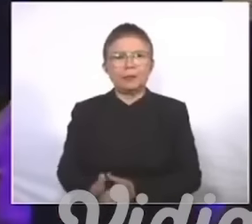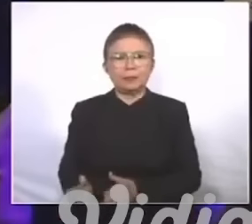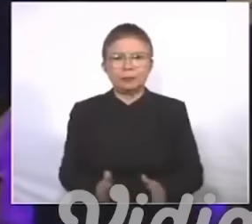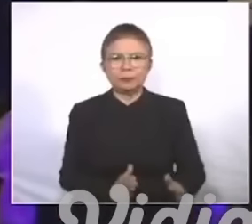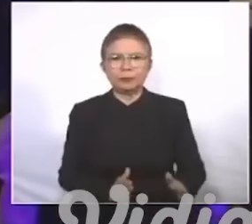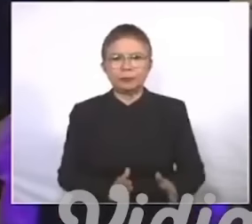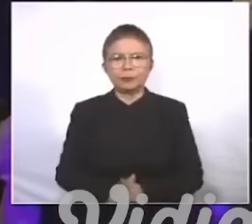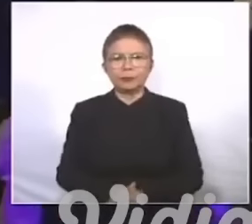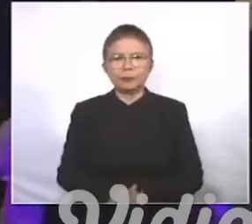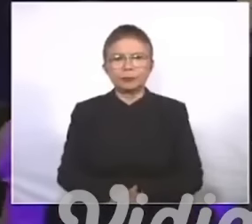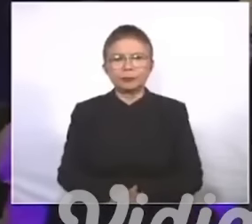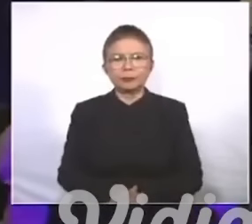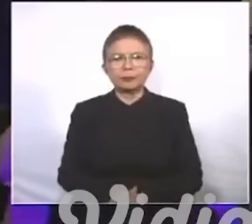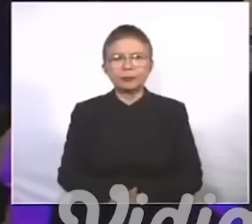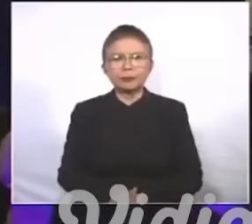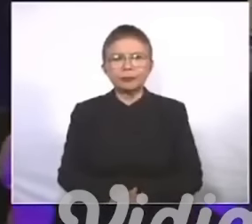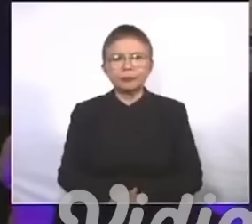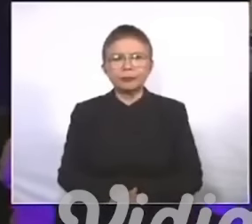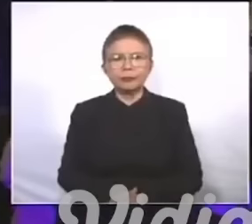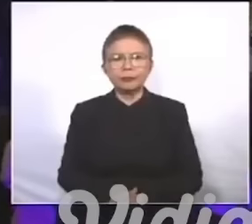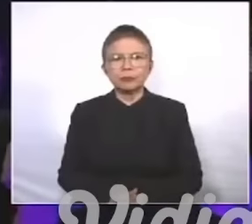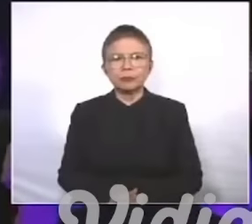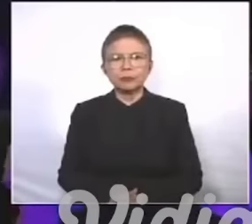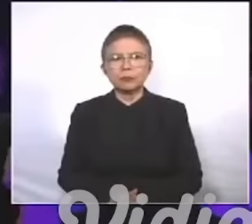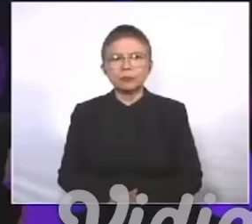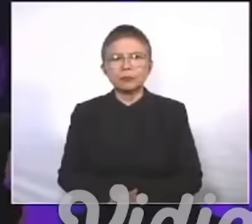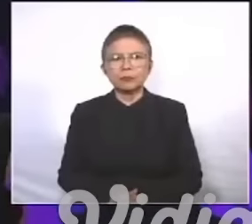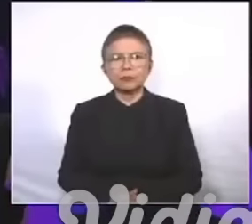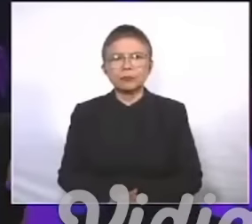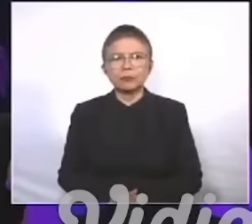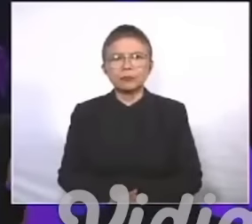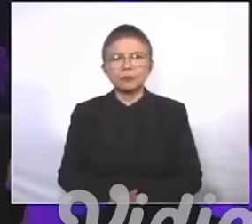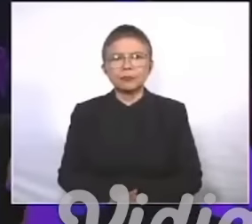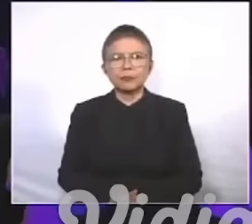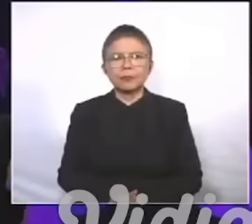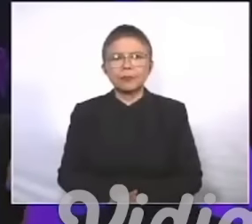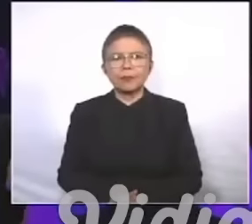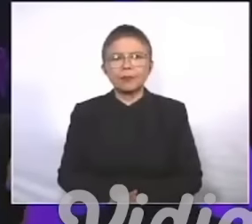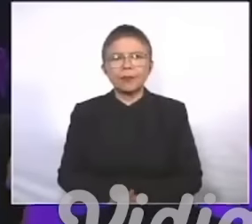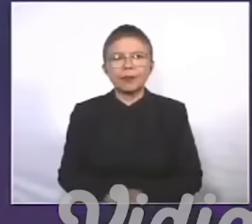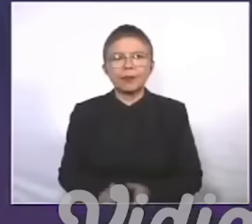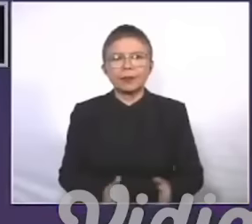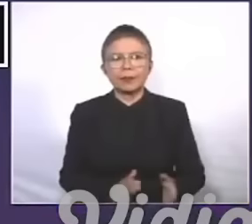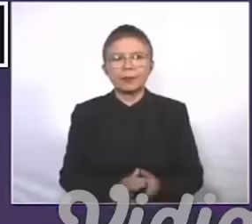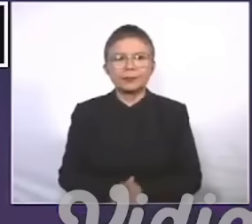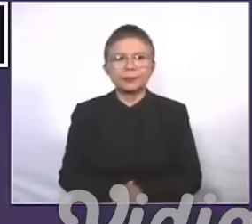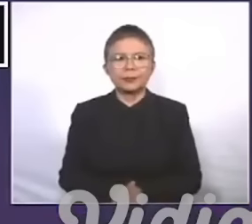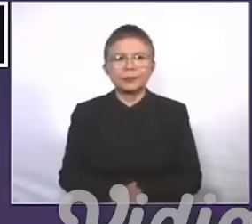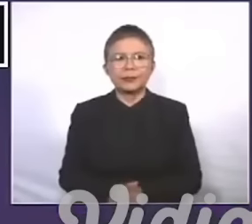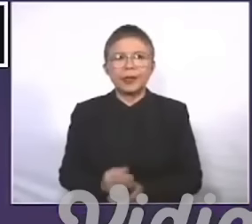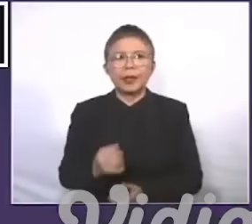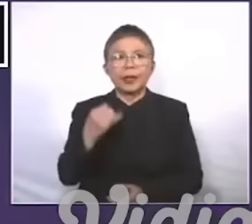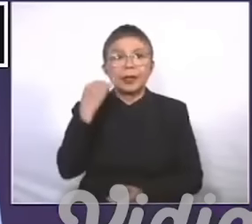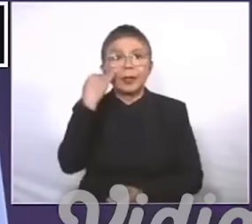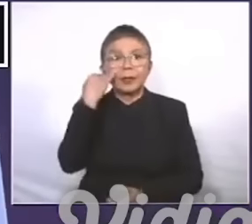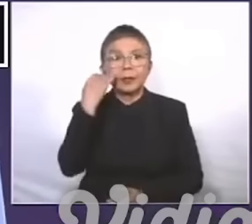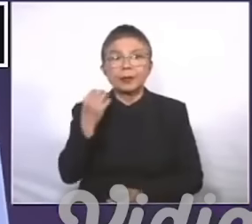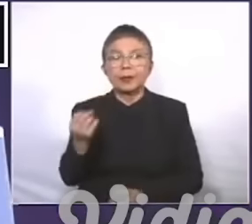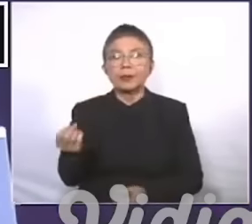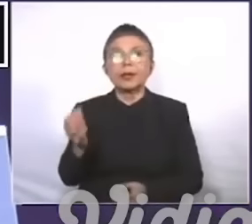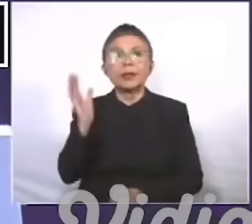Muhaimin untuk memberikan tanggapan lanjutkan dari jawaban Pak Mahfud tadi. Terima kasih. Yang disampaikan